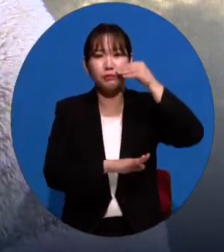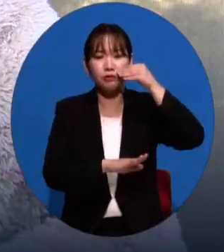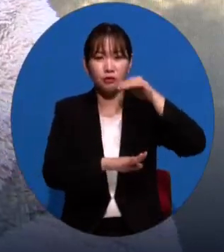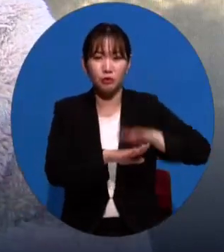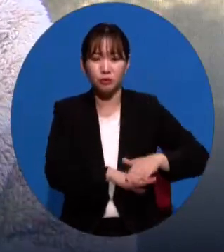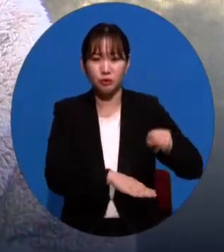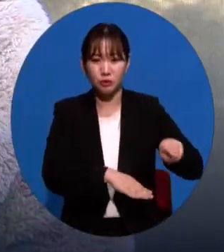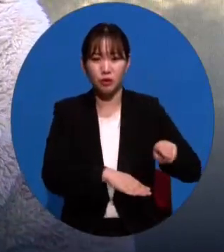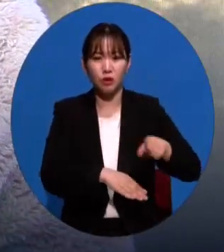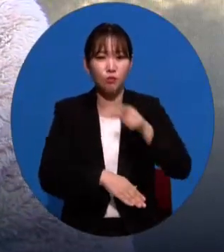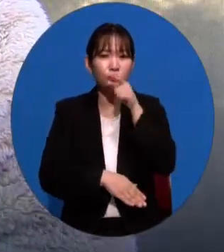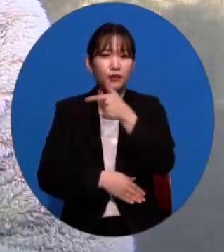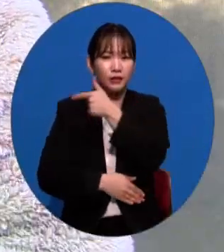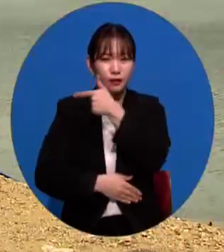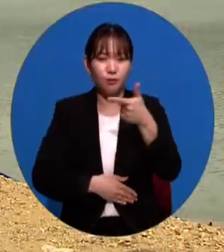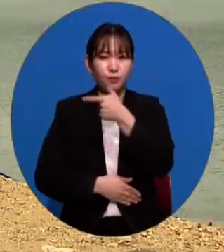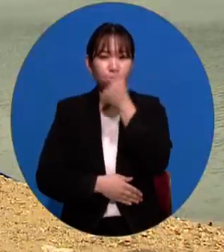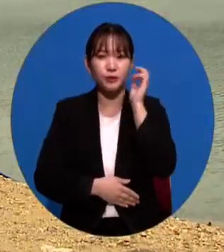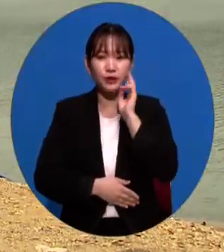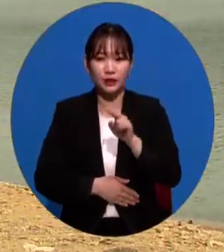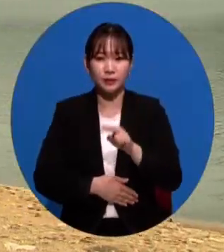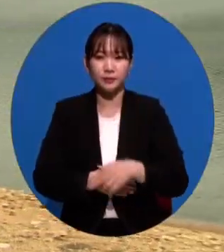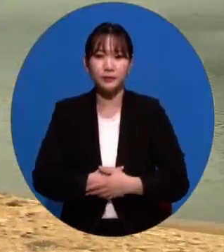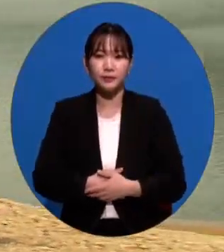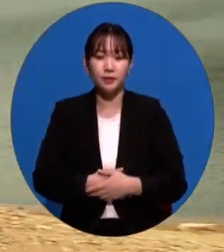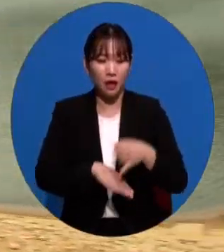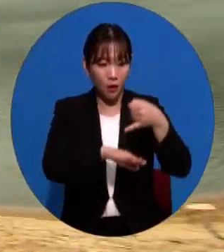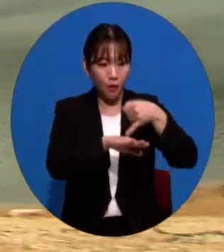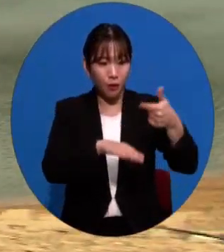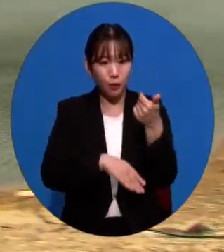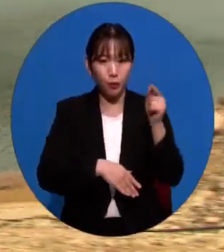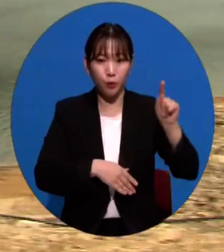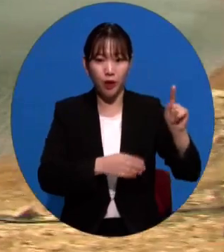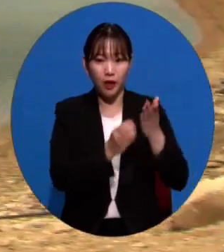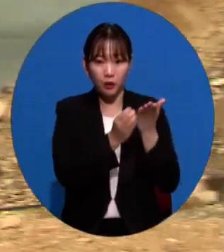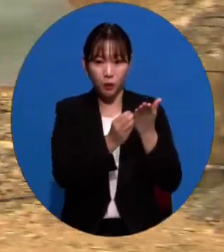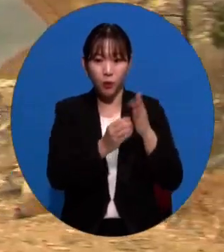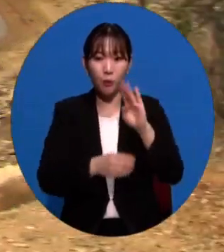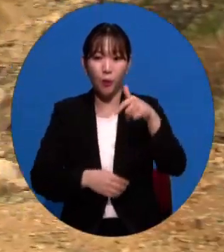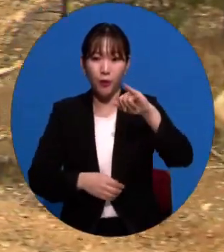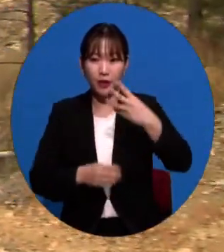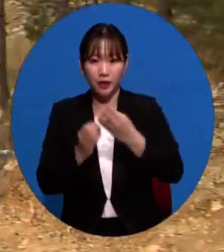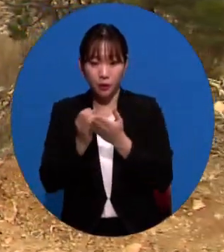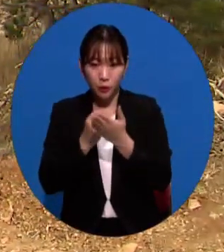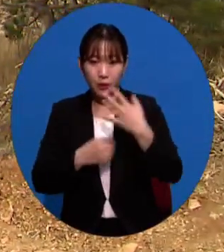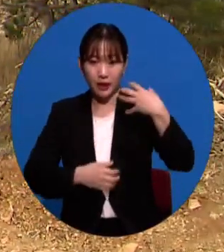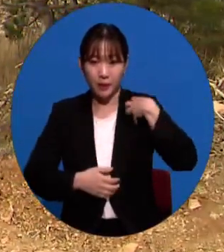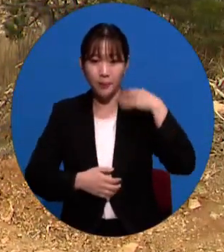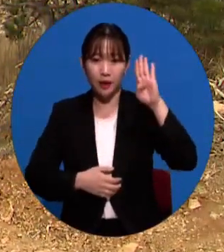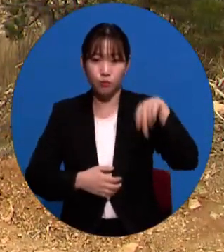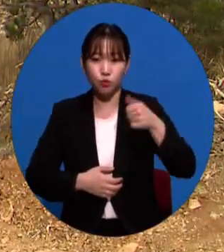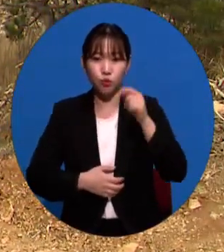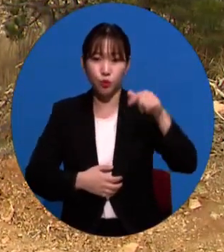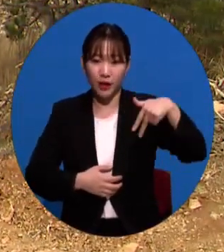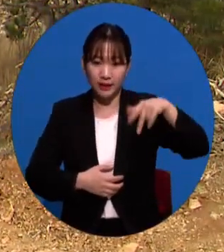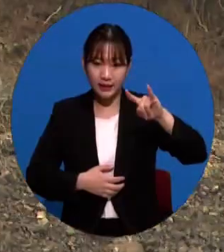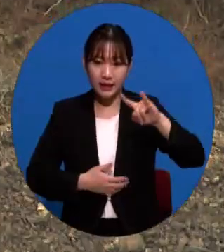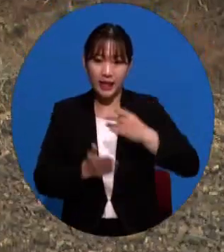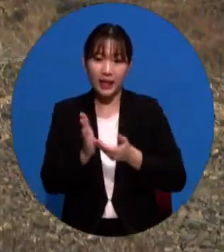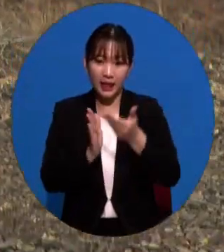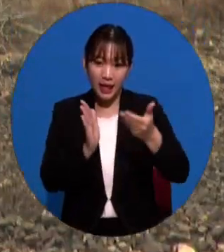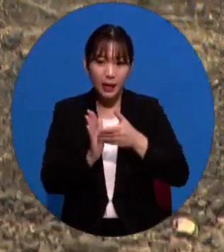지금. 물이 너무 부족해가지고. 완도 노화도와 보길도의 식수원인 부황제우 저수율은